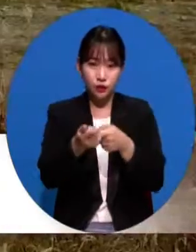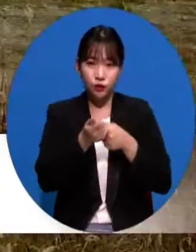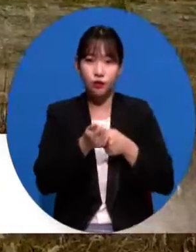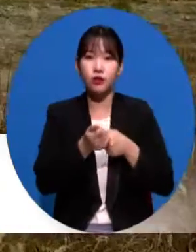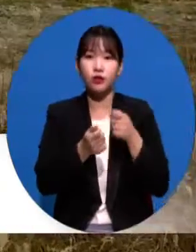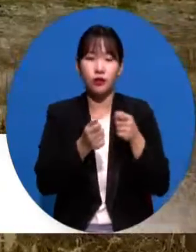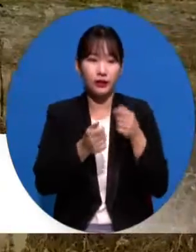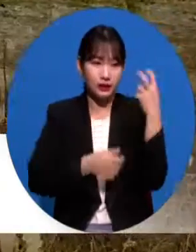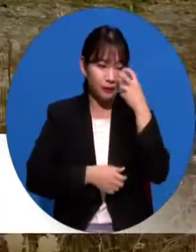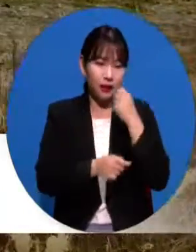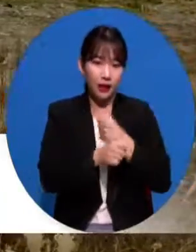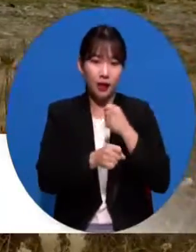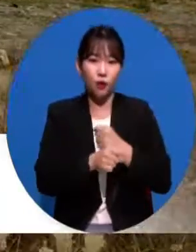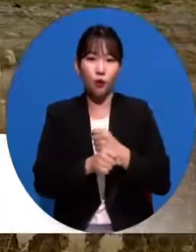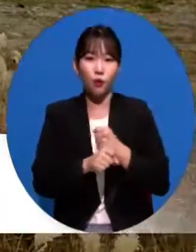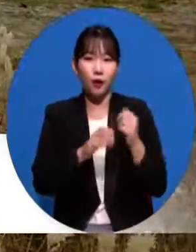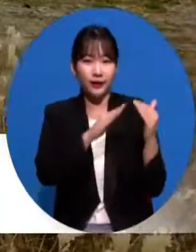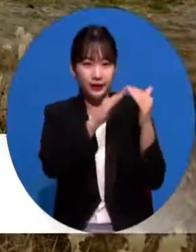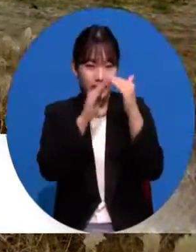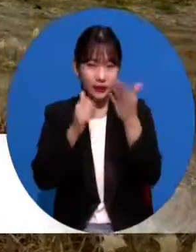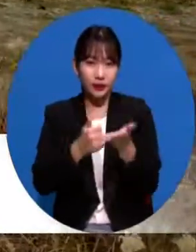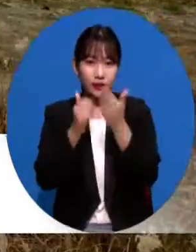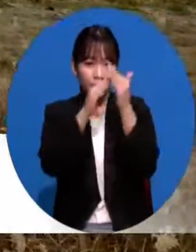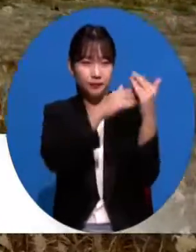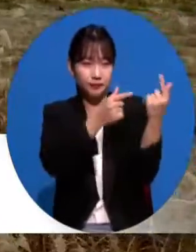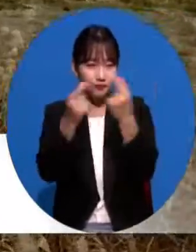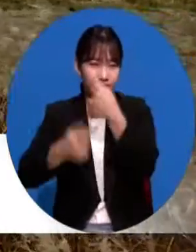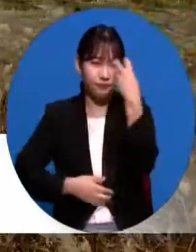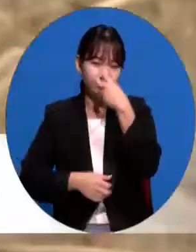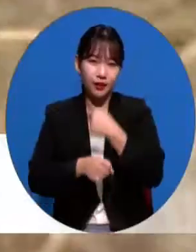출하전 검사와 농가 일제 점검을 강화하고